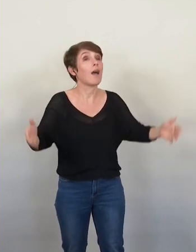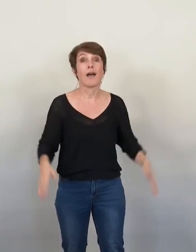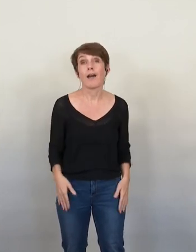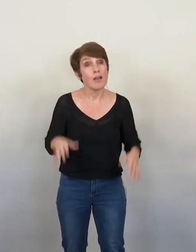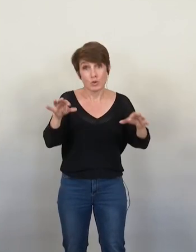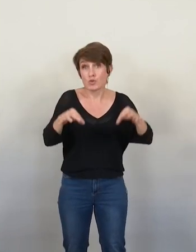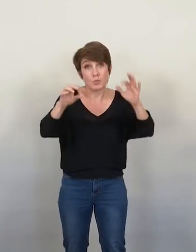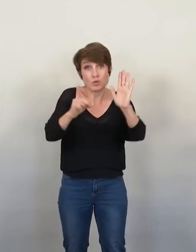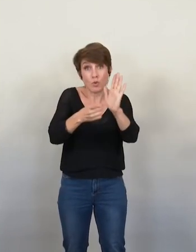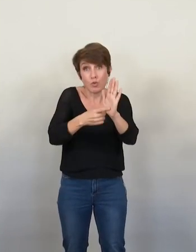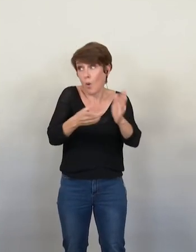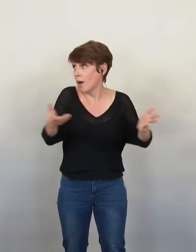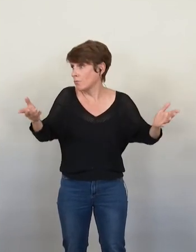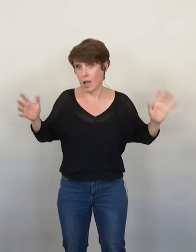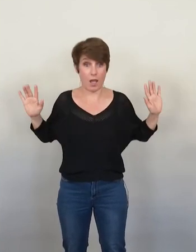a de